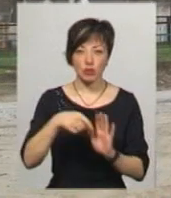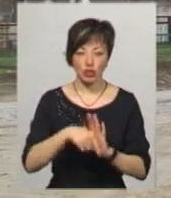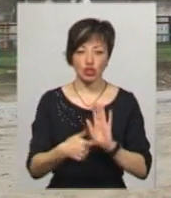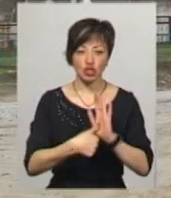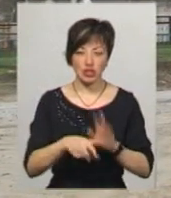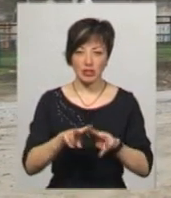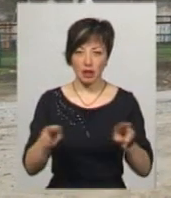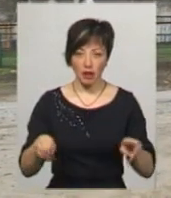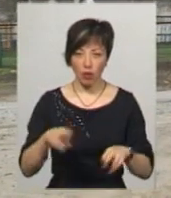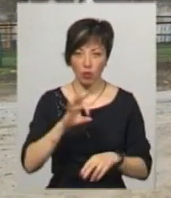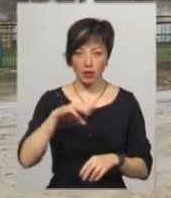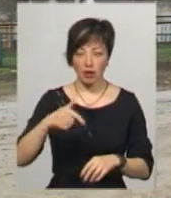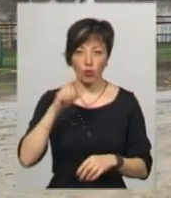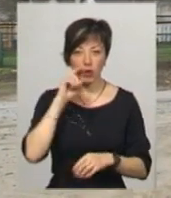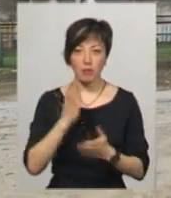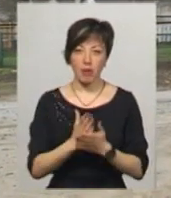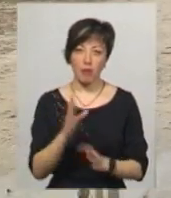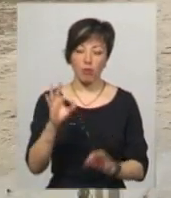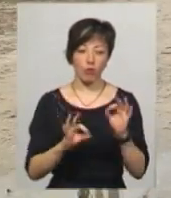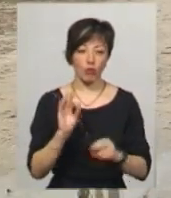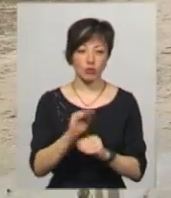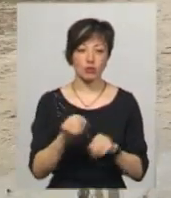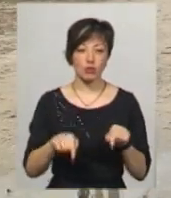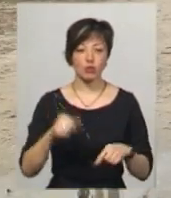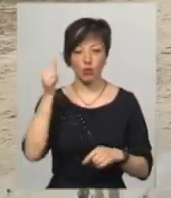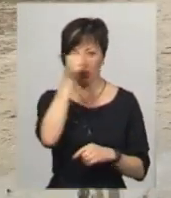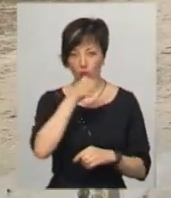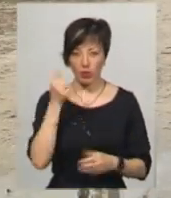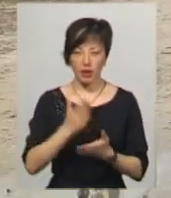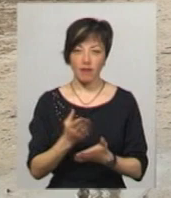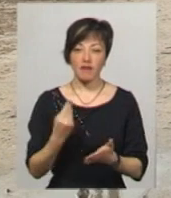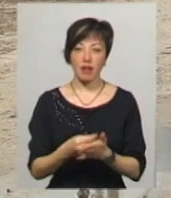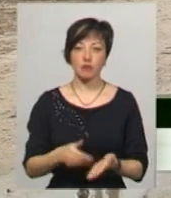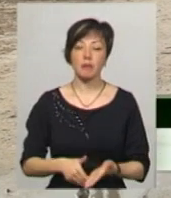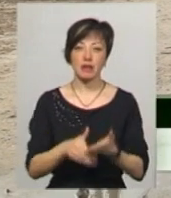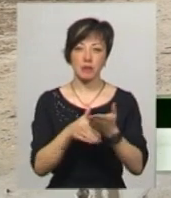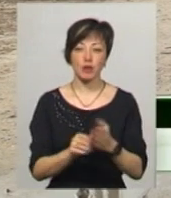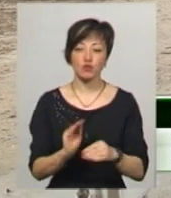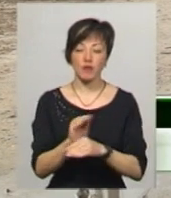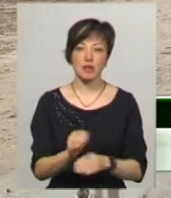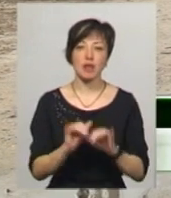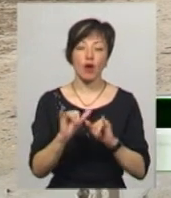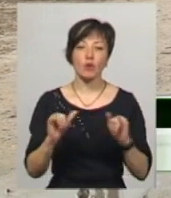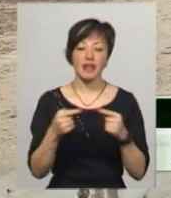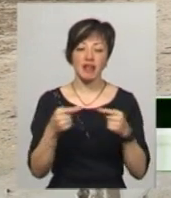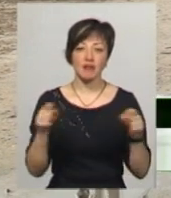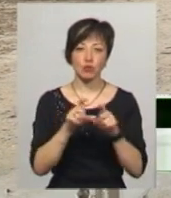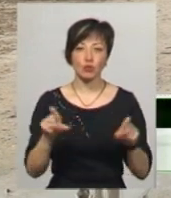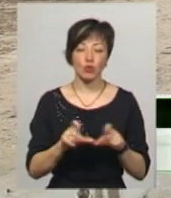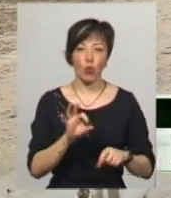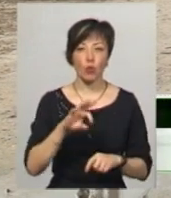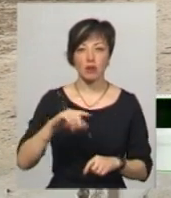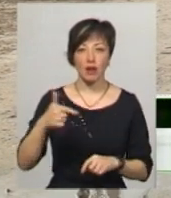шість таких тергромад в Україні має деякі бонуси. Цього року існує фінансова підтримка у вигляді субвенції на розвиток інфраструктури ОТГ,